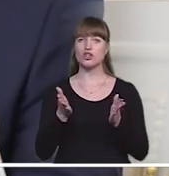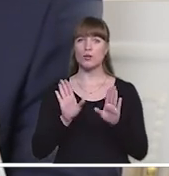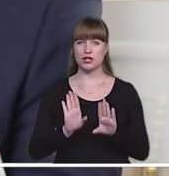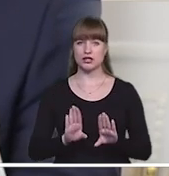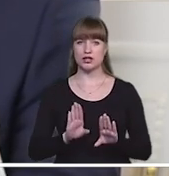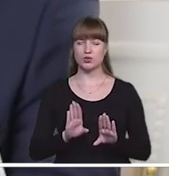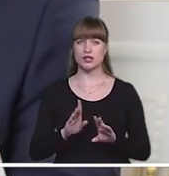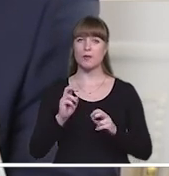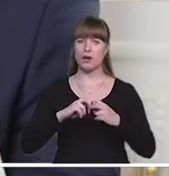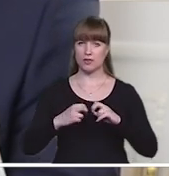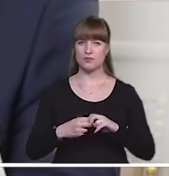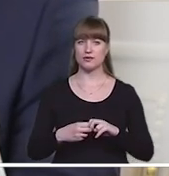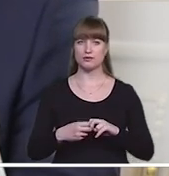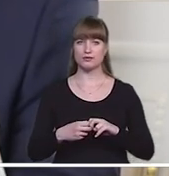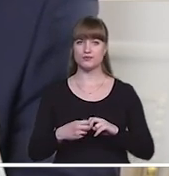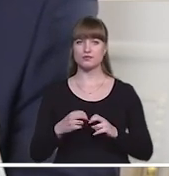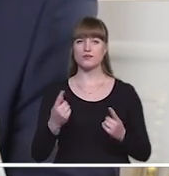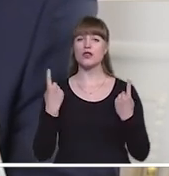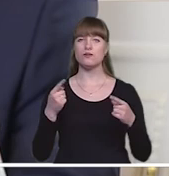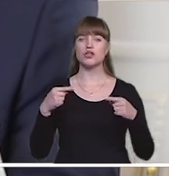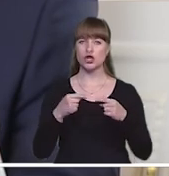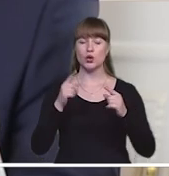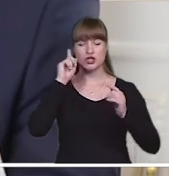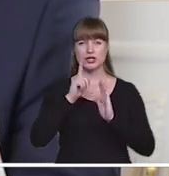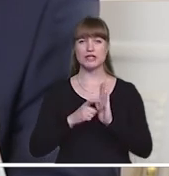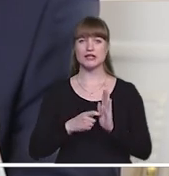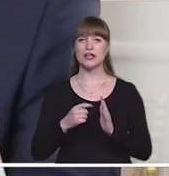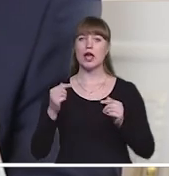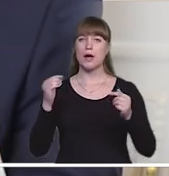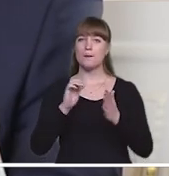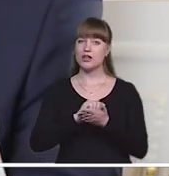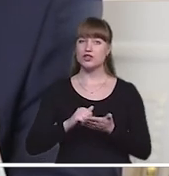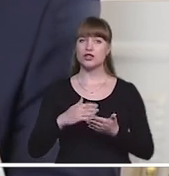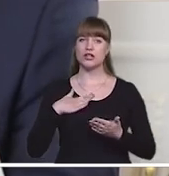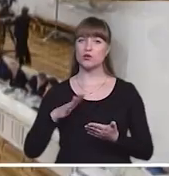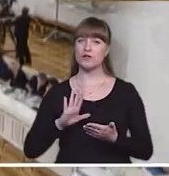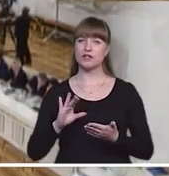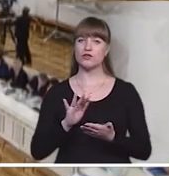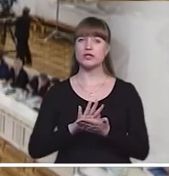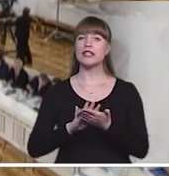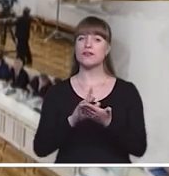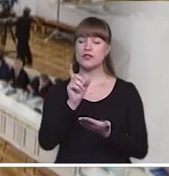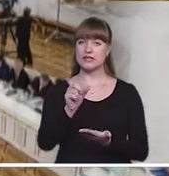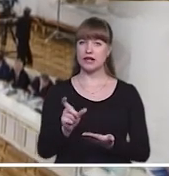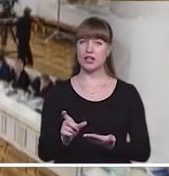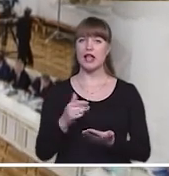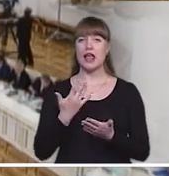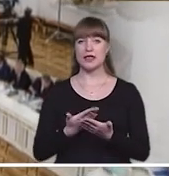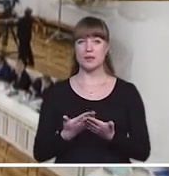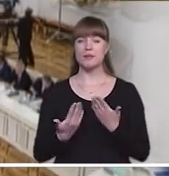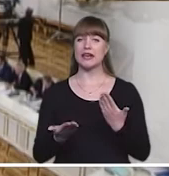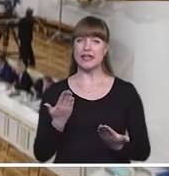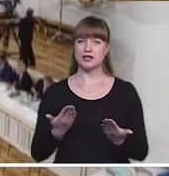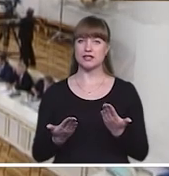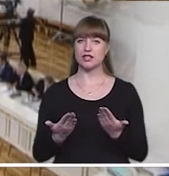остаются индикатором проблемы. Важно точно знать причины неудовлетворенности заявителя. Например,